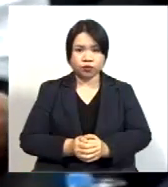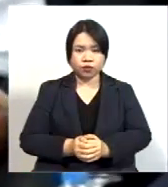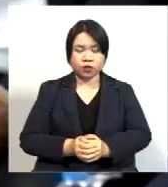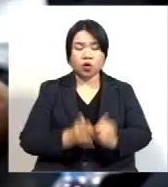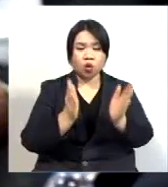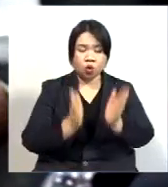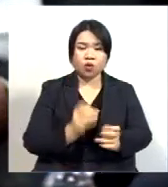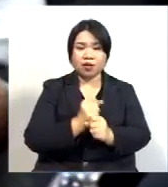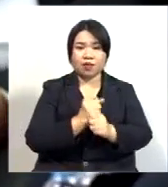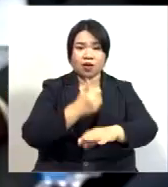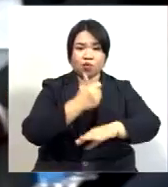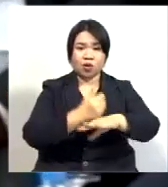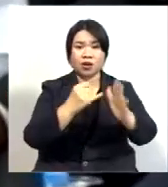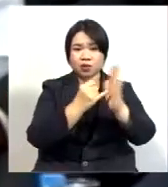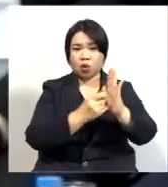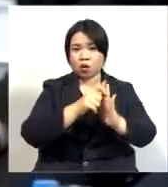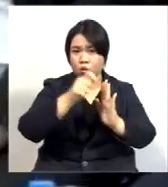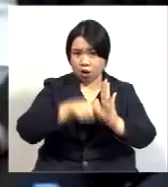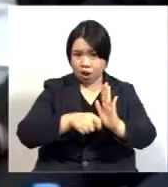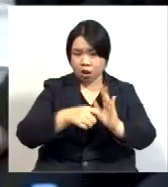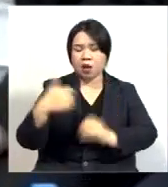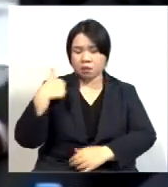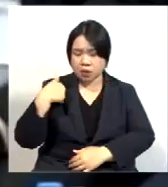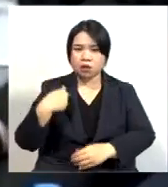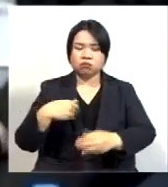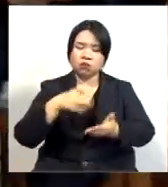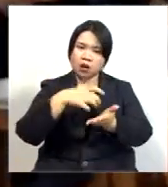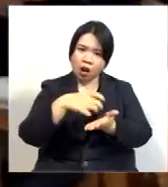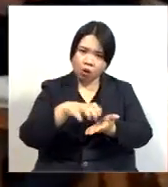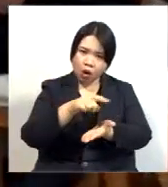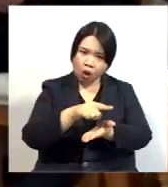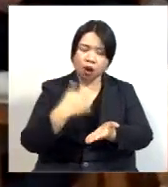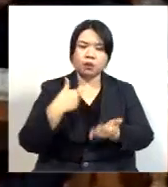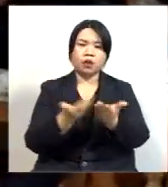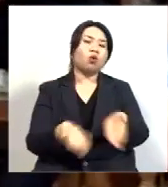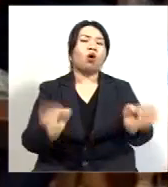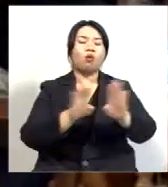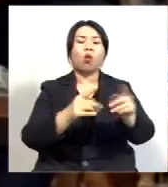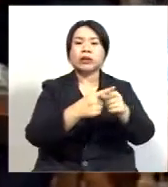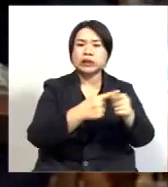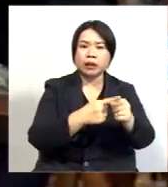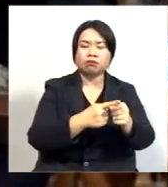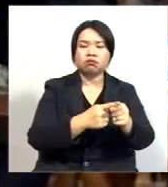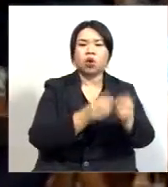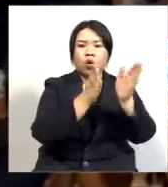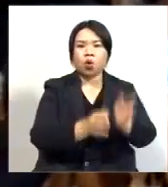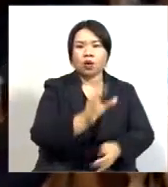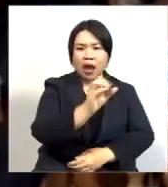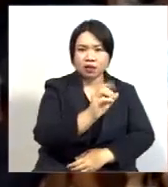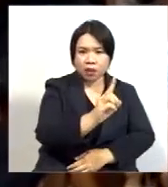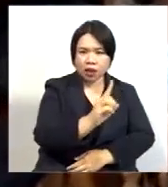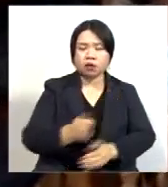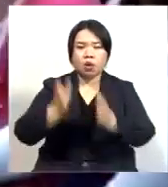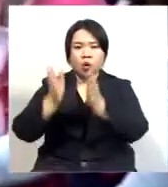ราชการจังหวัดนครราชสีมารายงานสถานการณ์มีครอบครัวผู้ที่ได้รับบาดเจ็บจำนวน51รายและครอบครัว